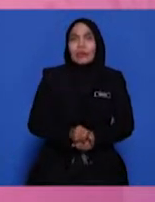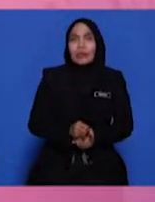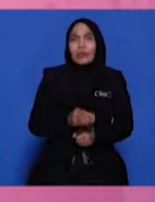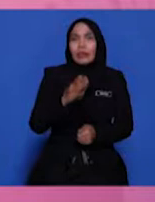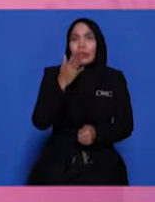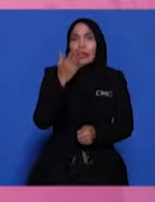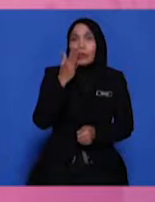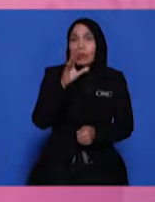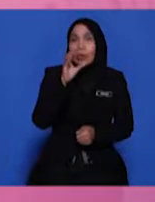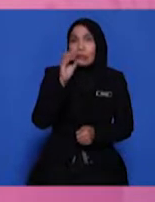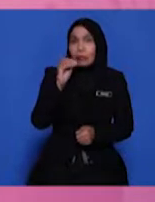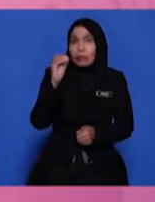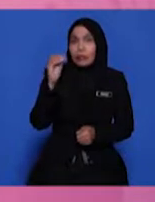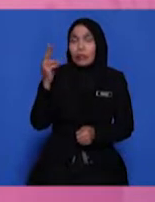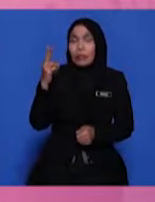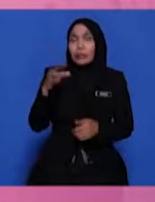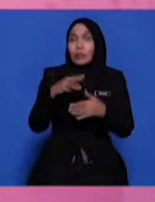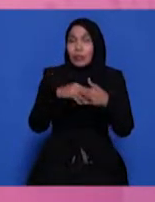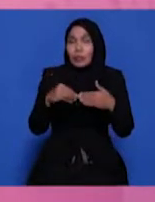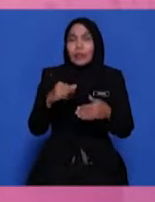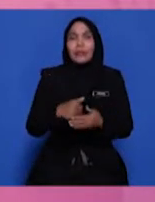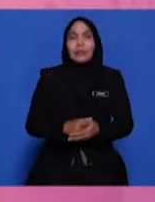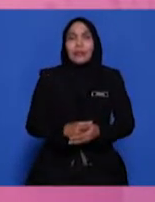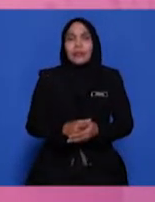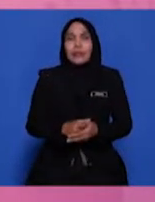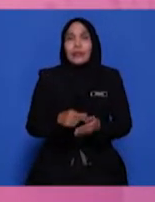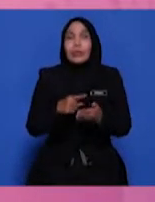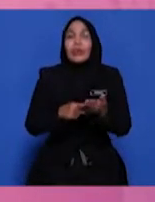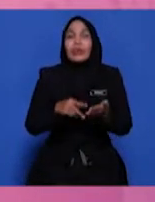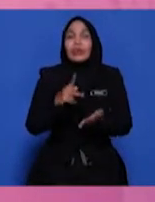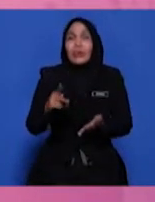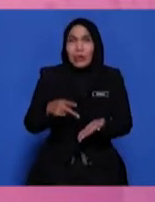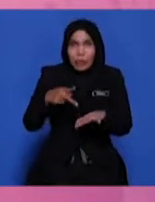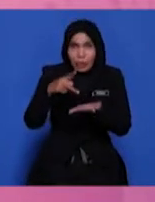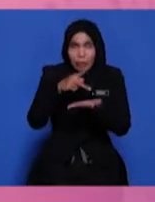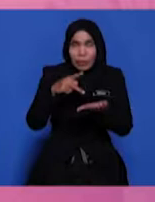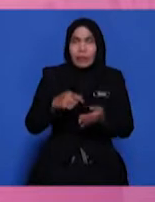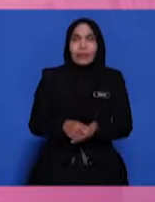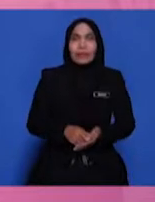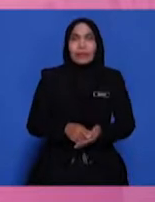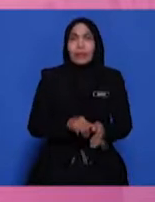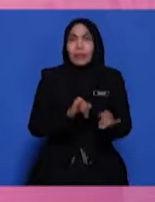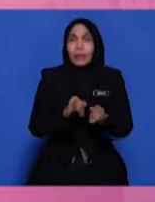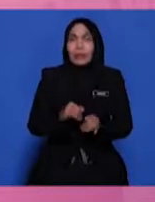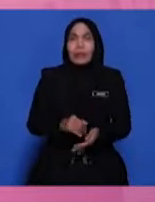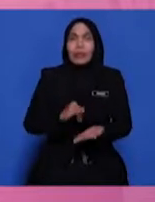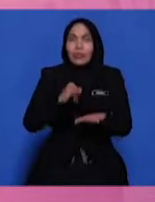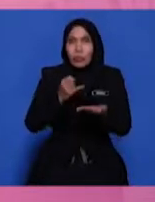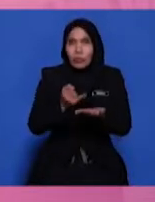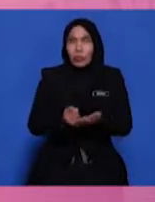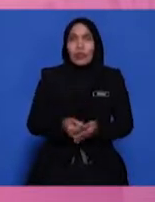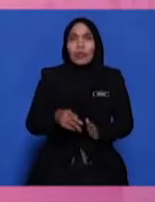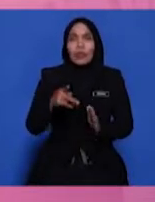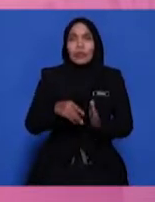pendapatan tambahan ini kepada matlamat kewangan Puan Shanti jika jumlah perbelanjaan mereka